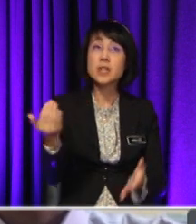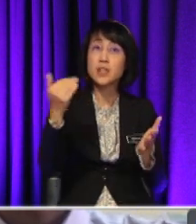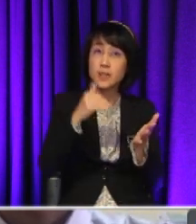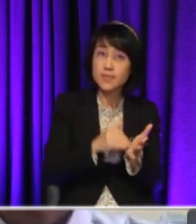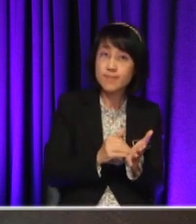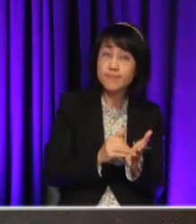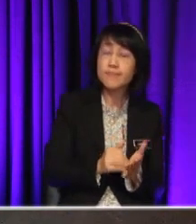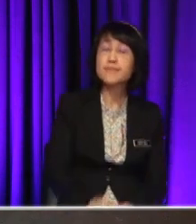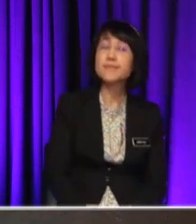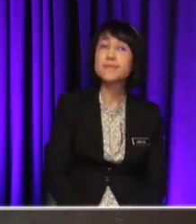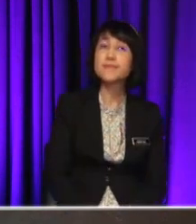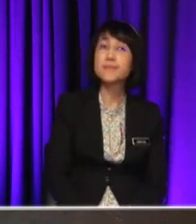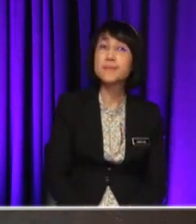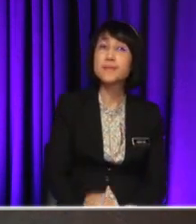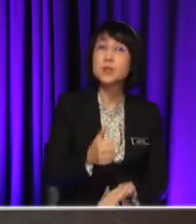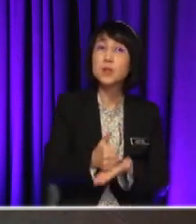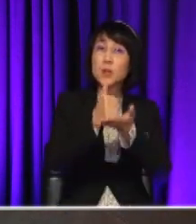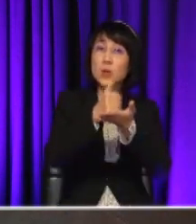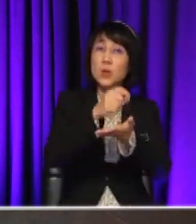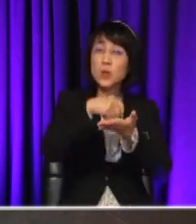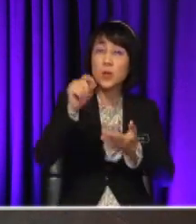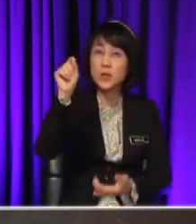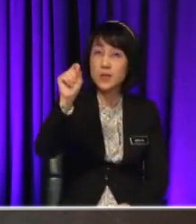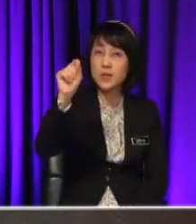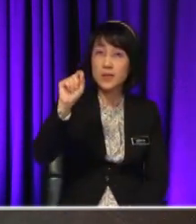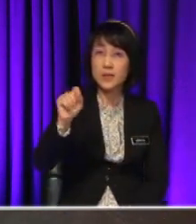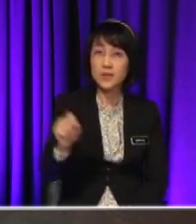sekali lagi tolong tulis